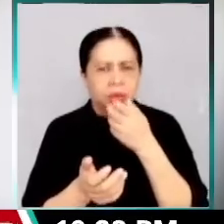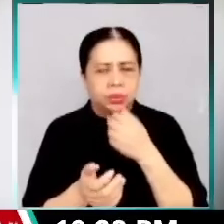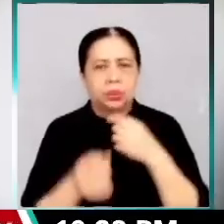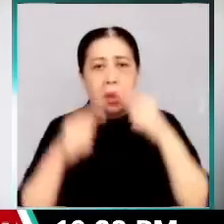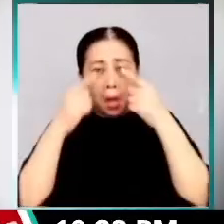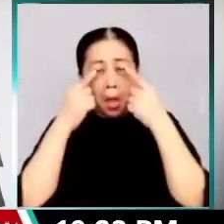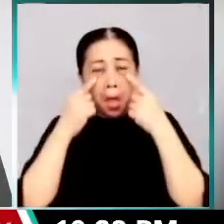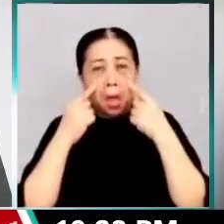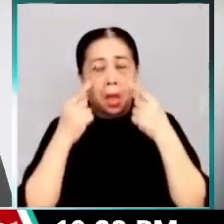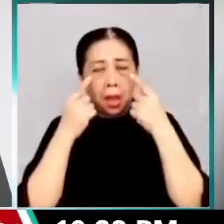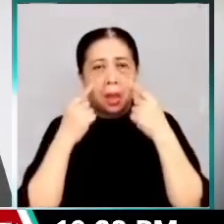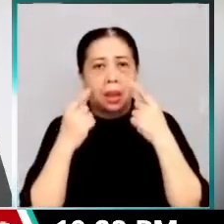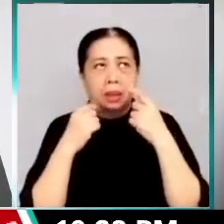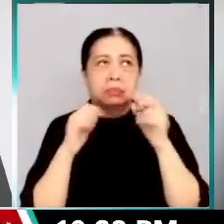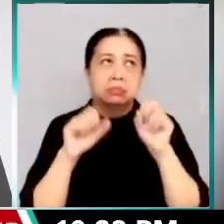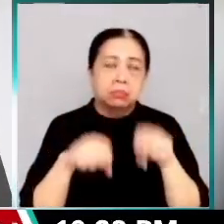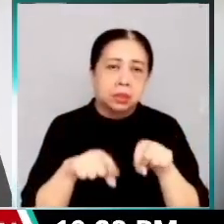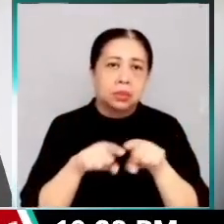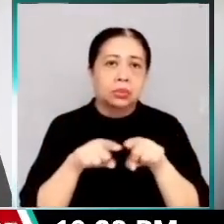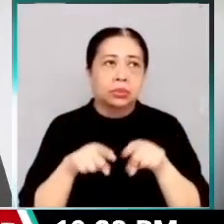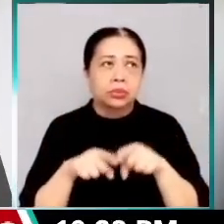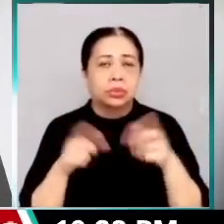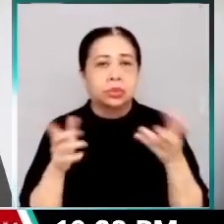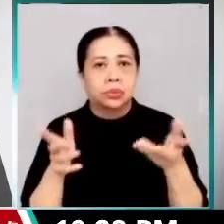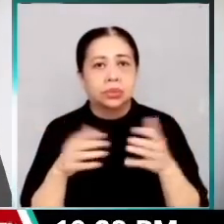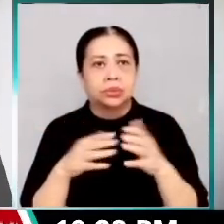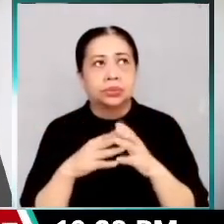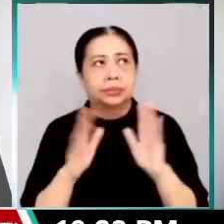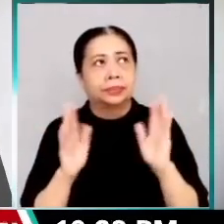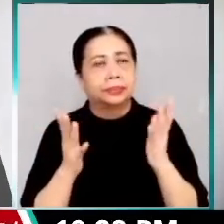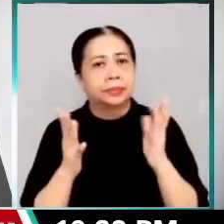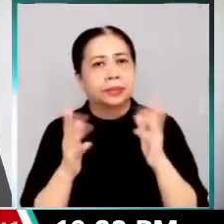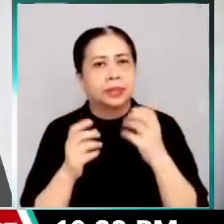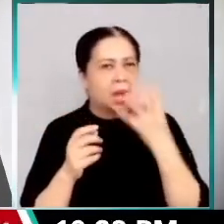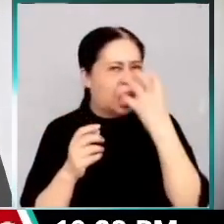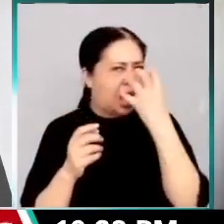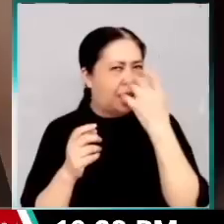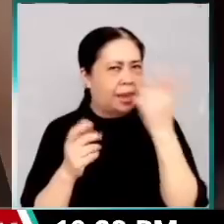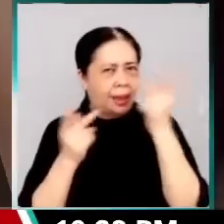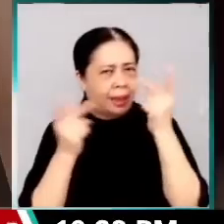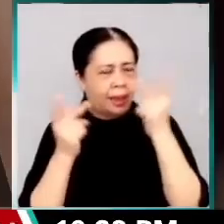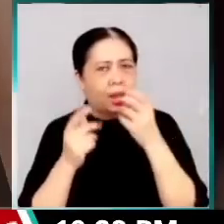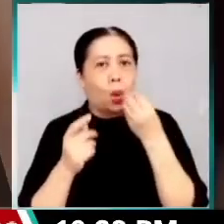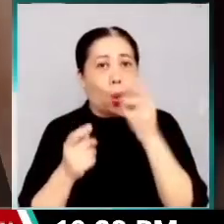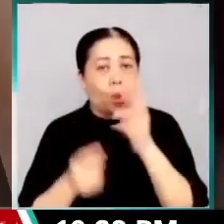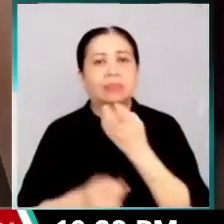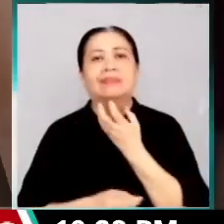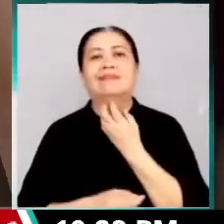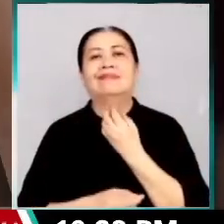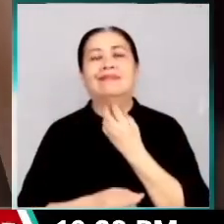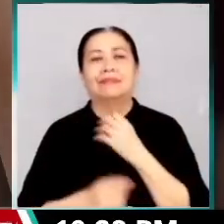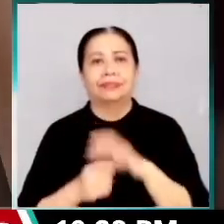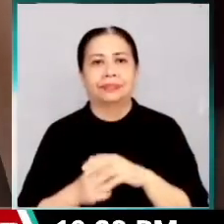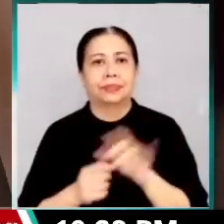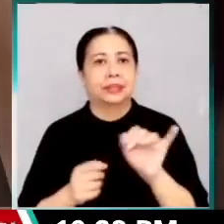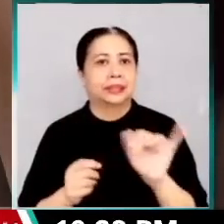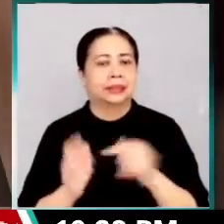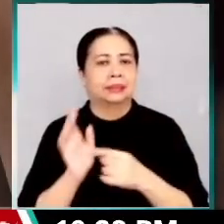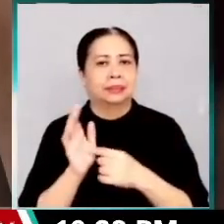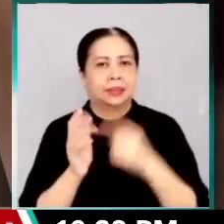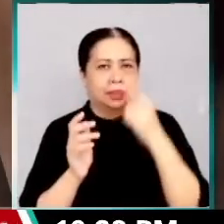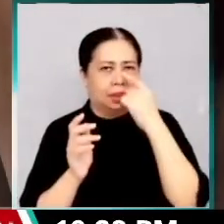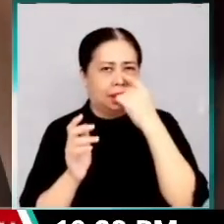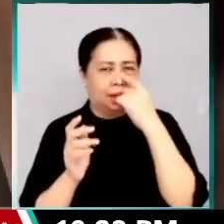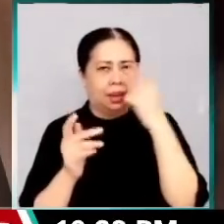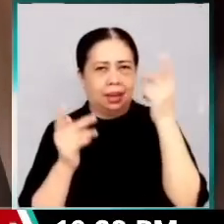can also be parang makati ang ilong or ang lalamunan. Sintomas din ang baradong ilong at